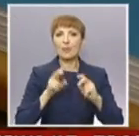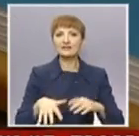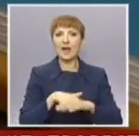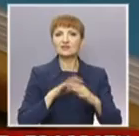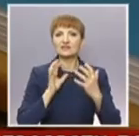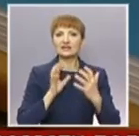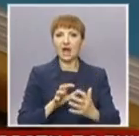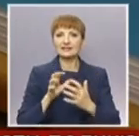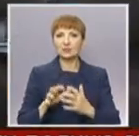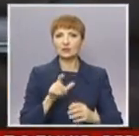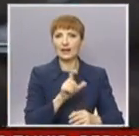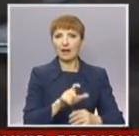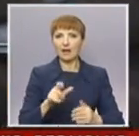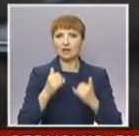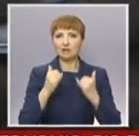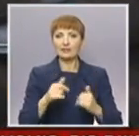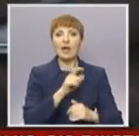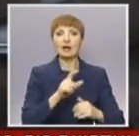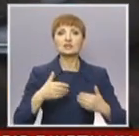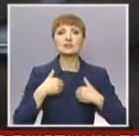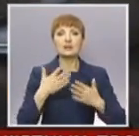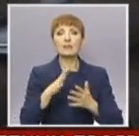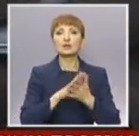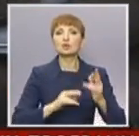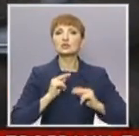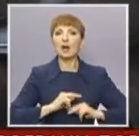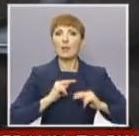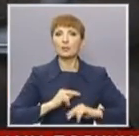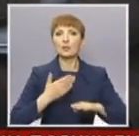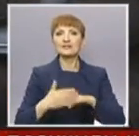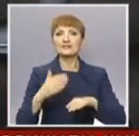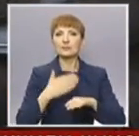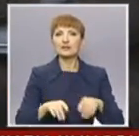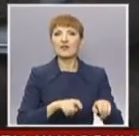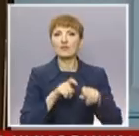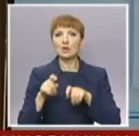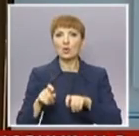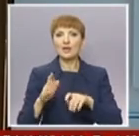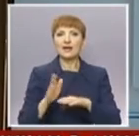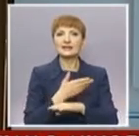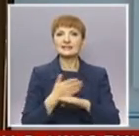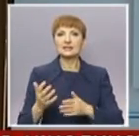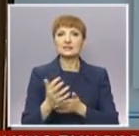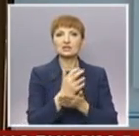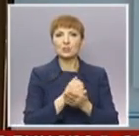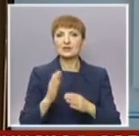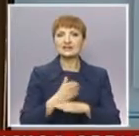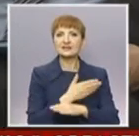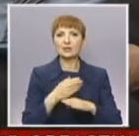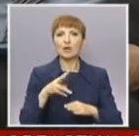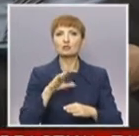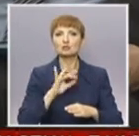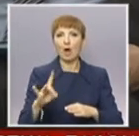общественного транспорта для горожан. Граждане рекомендуют продолжить работу по постепенному переходу к раздельному сбору и сортировке